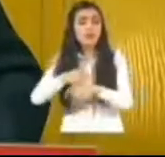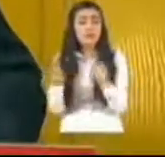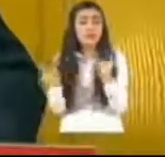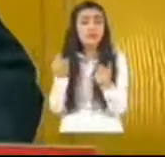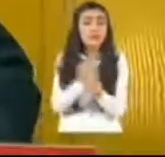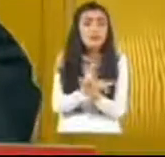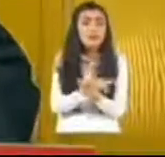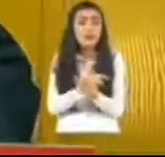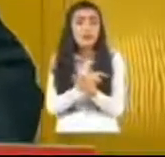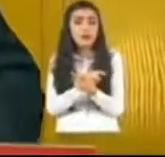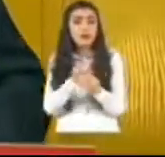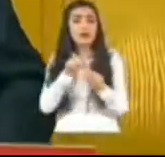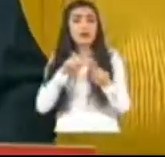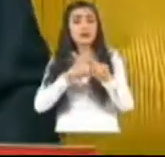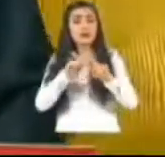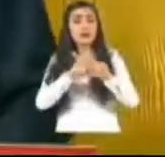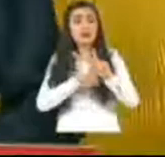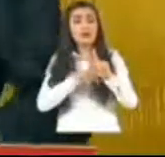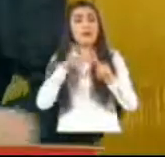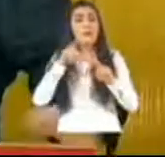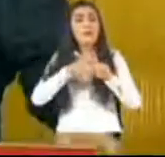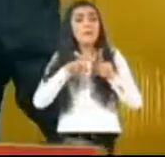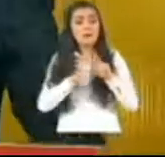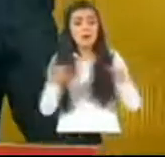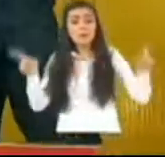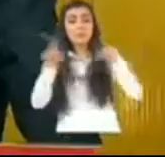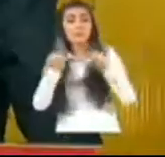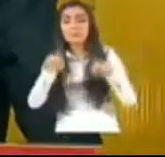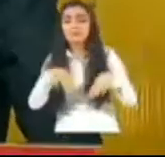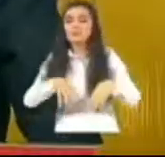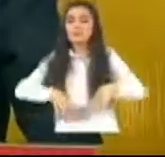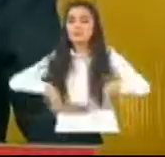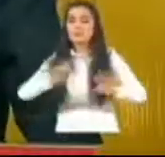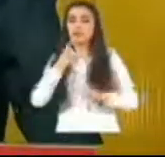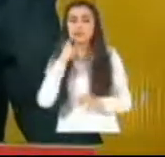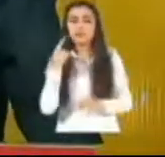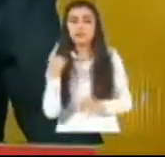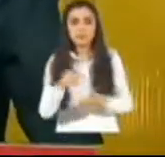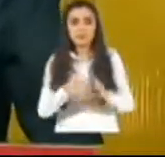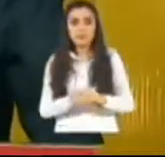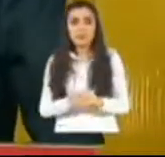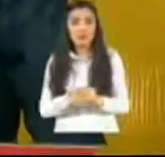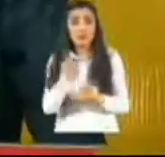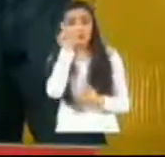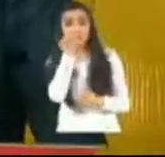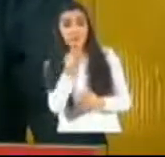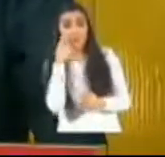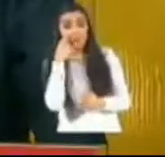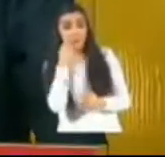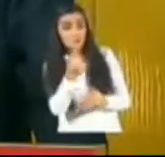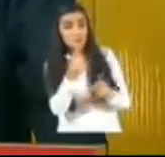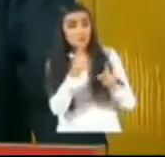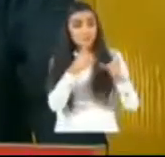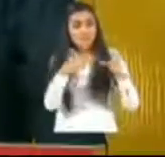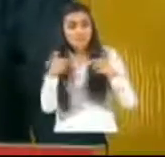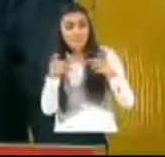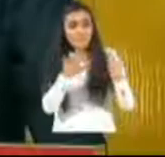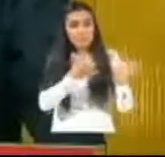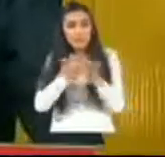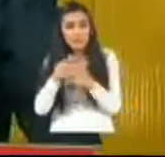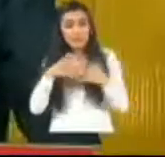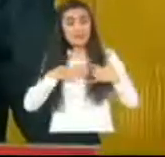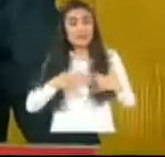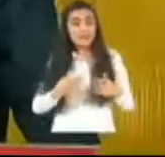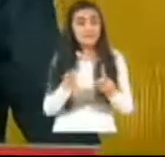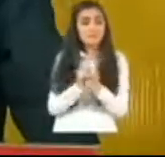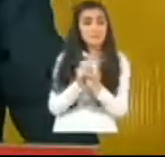değiştiği kaypak fikirlerin buluşma mekanı değildir. Duruma göre şekilden şekle,